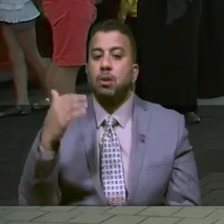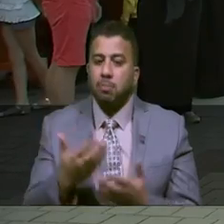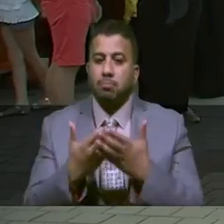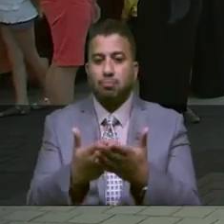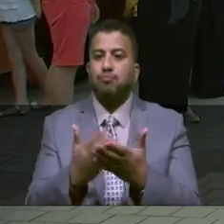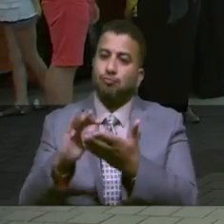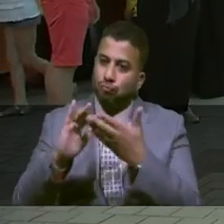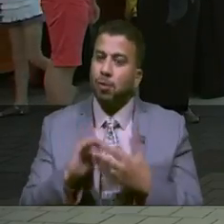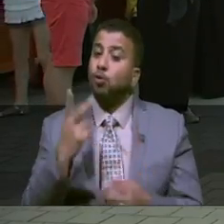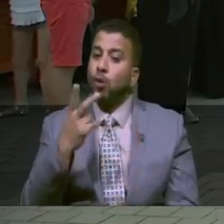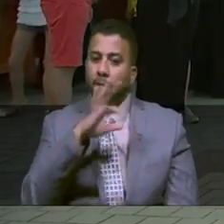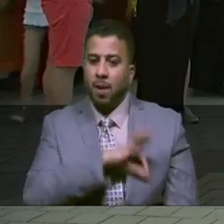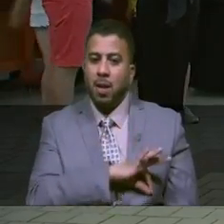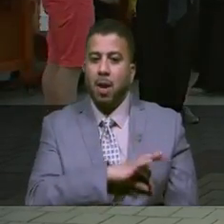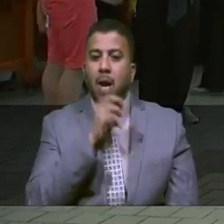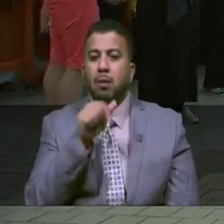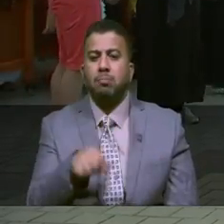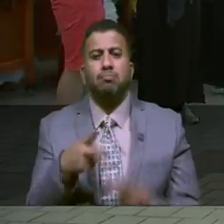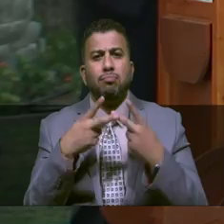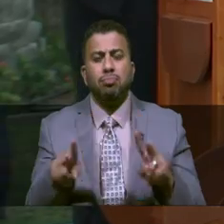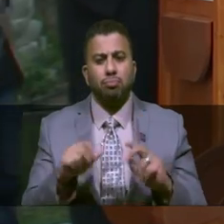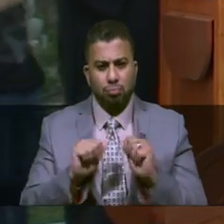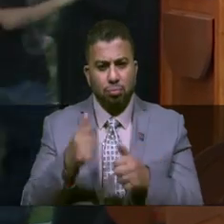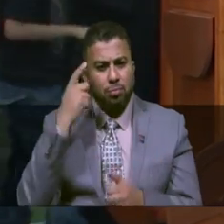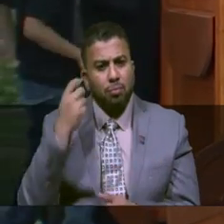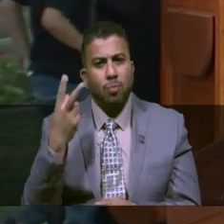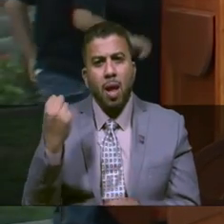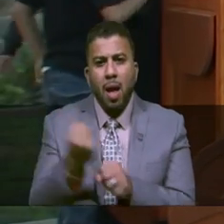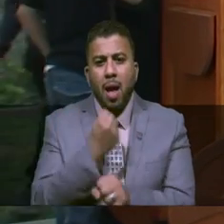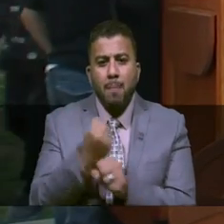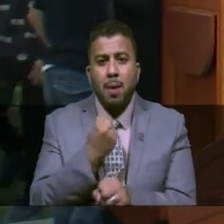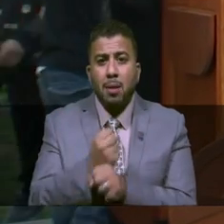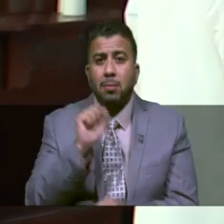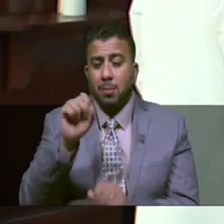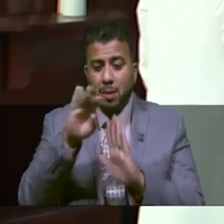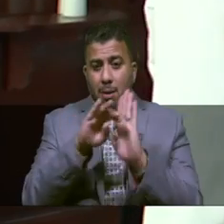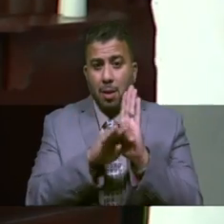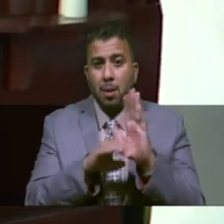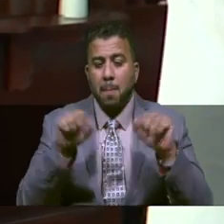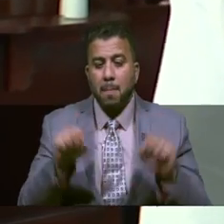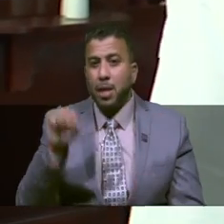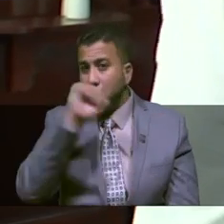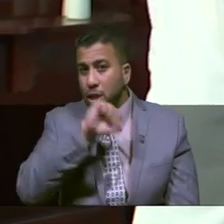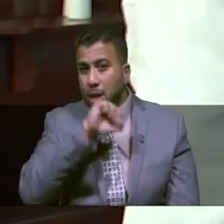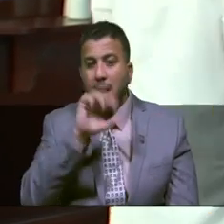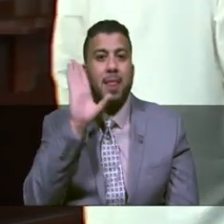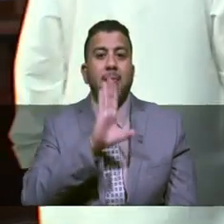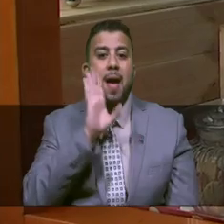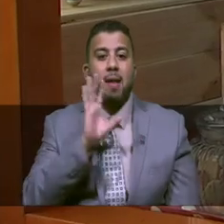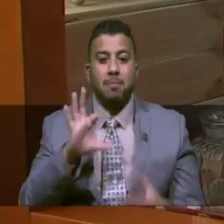وعاون. من جانب اخر، انطلقت مبادرة نجوم الاعمال بتنظيم من ادارة مجلس الشارقة